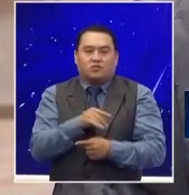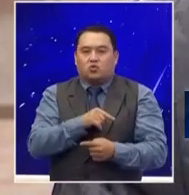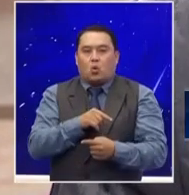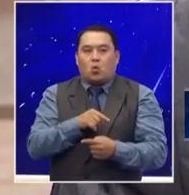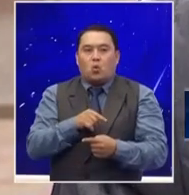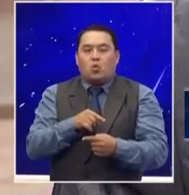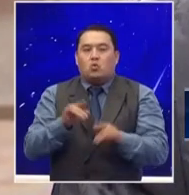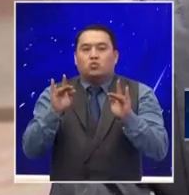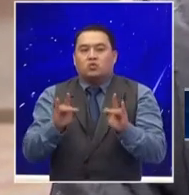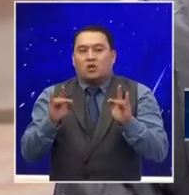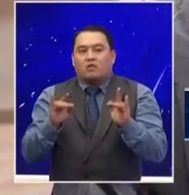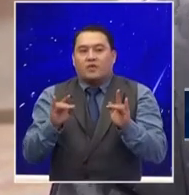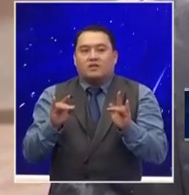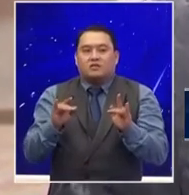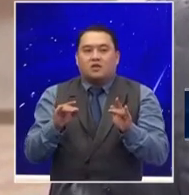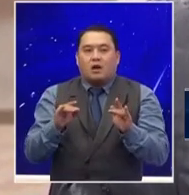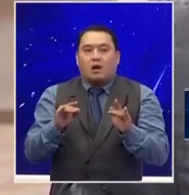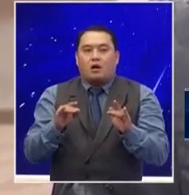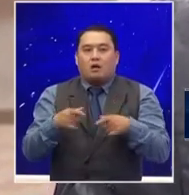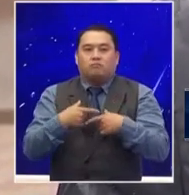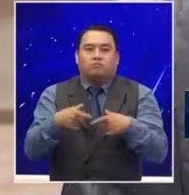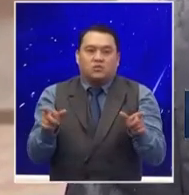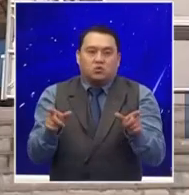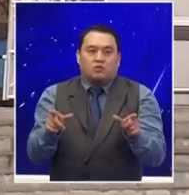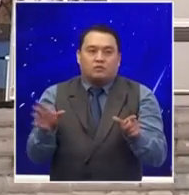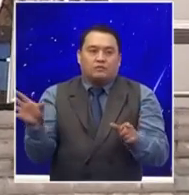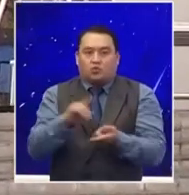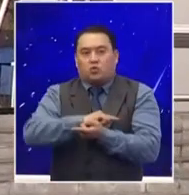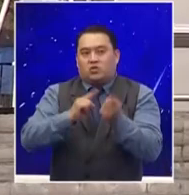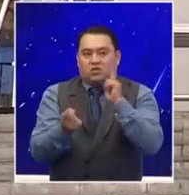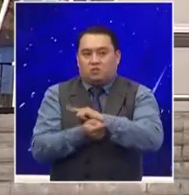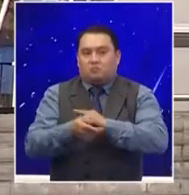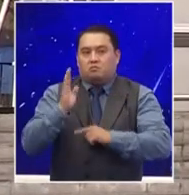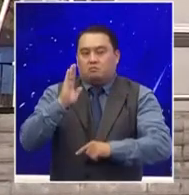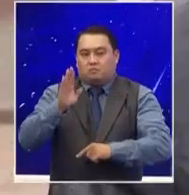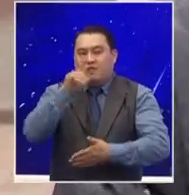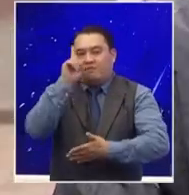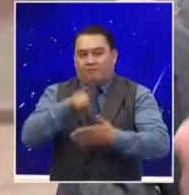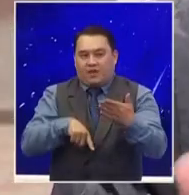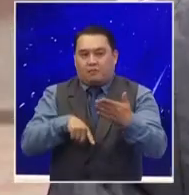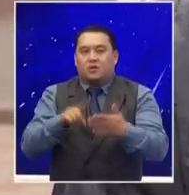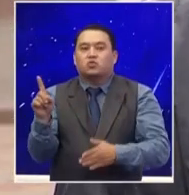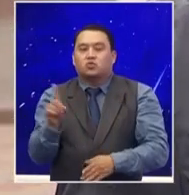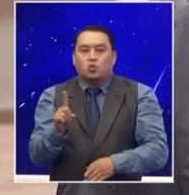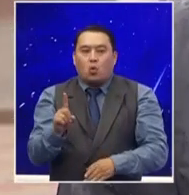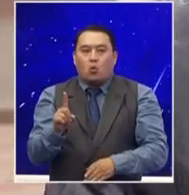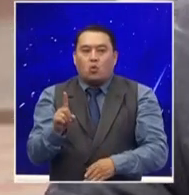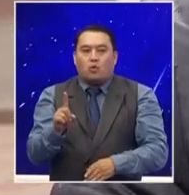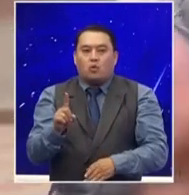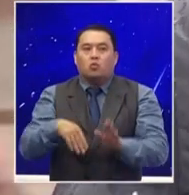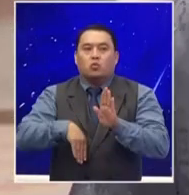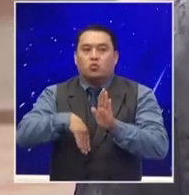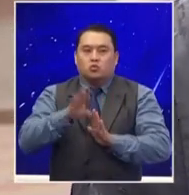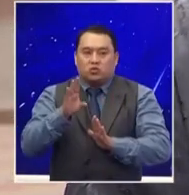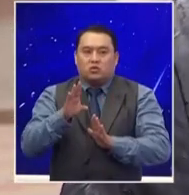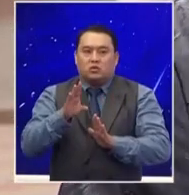монтаже кресел. Но как только пандемия отступит, мы это свято верим, значит, конечно же, здесь